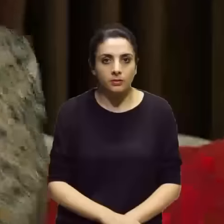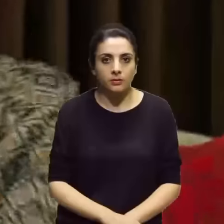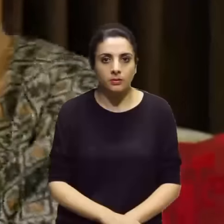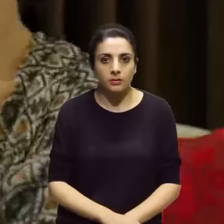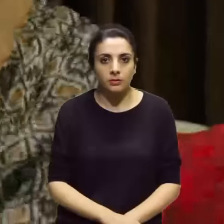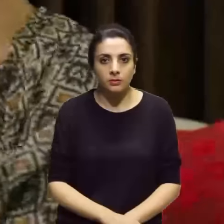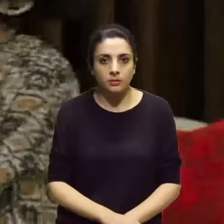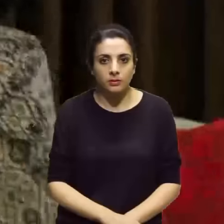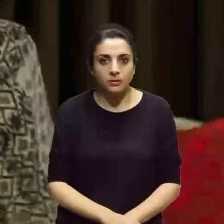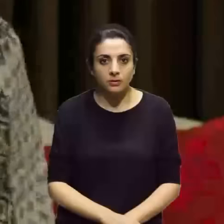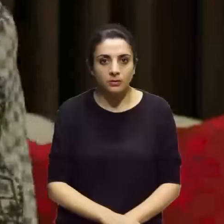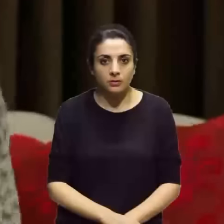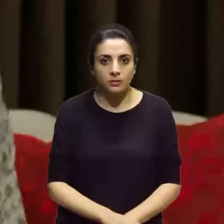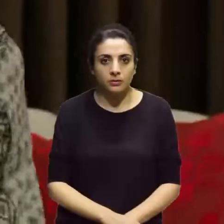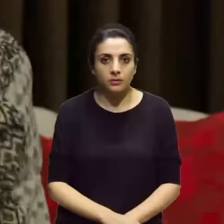kurulup yaslandı.